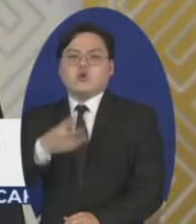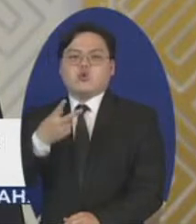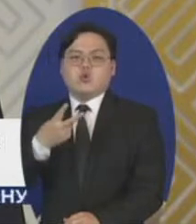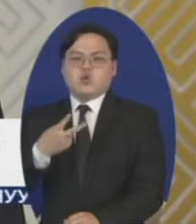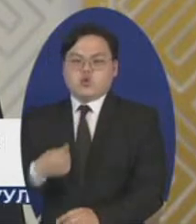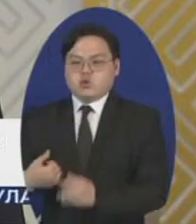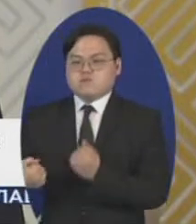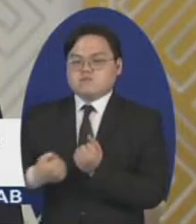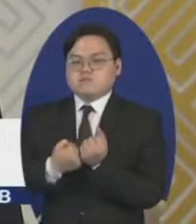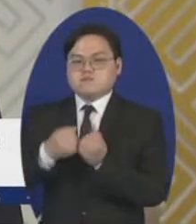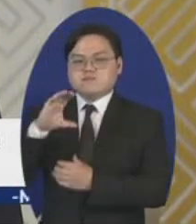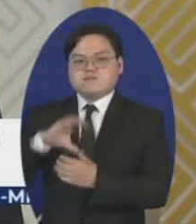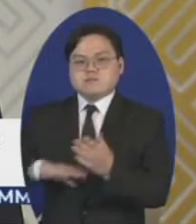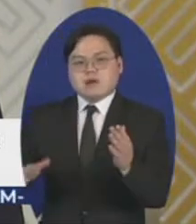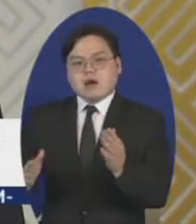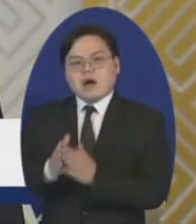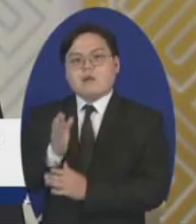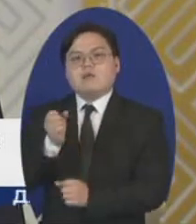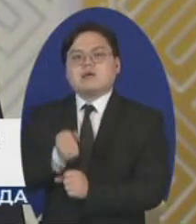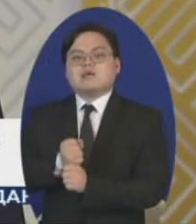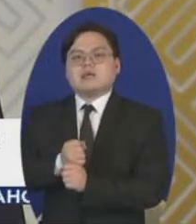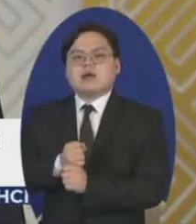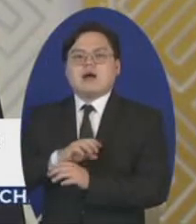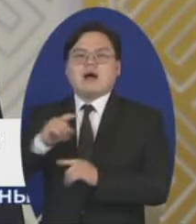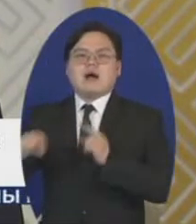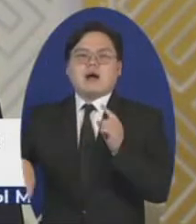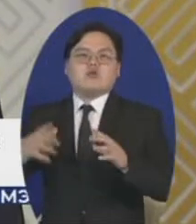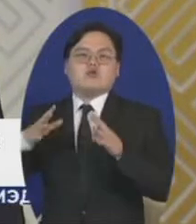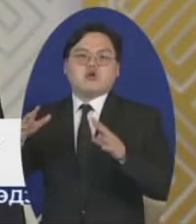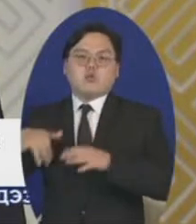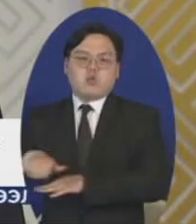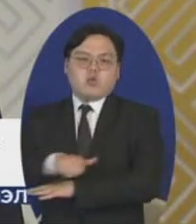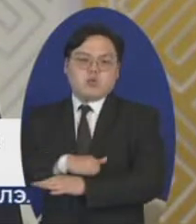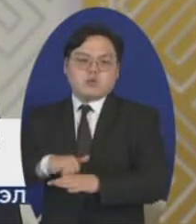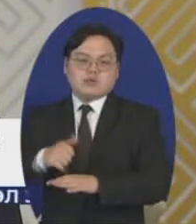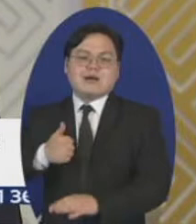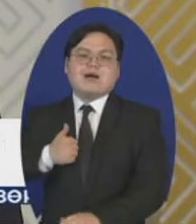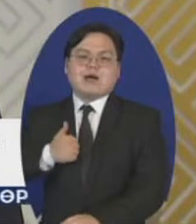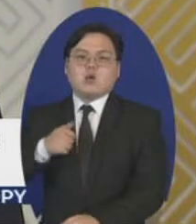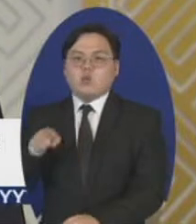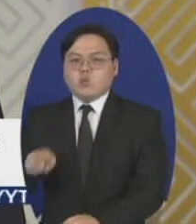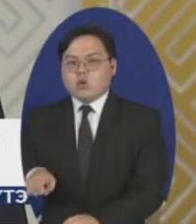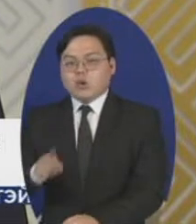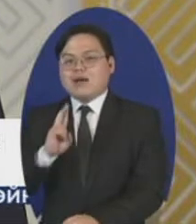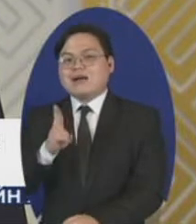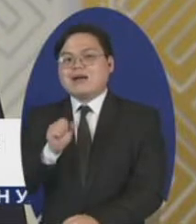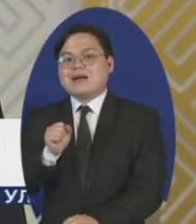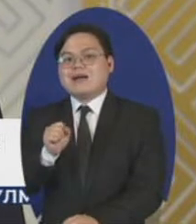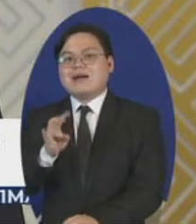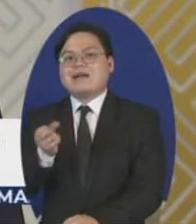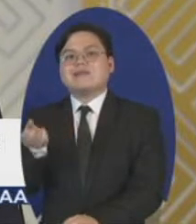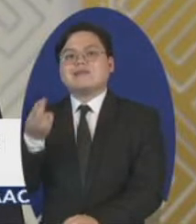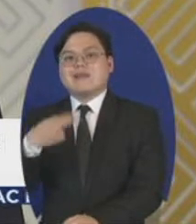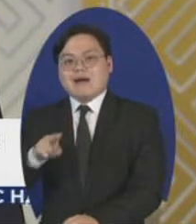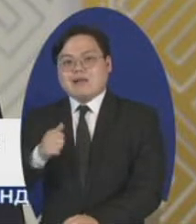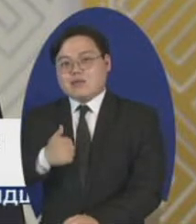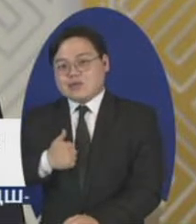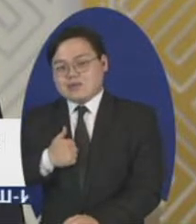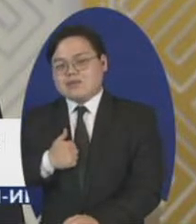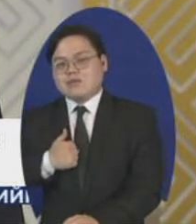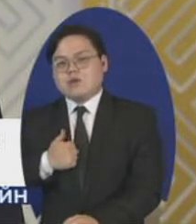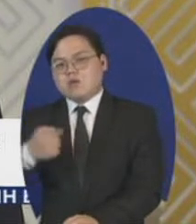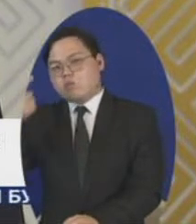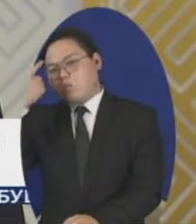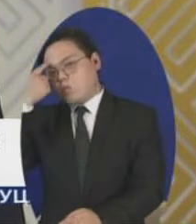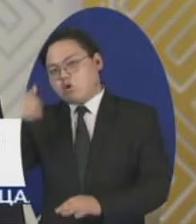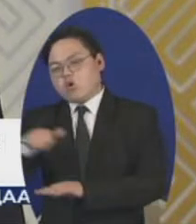бодиттой хөрөнгө оруулалт хийж хамтарч ажиллаж байгаа хамгийн том улс гэж ойлгох ёстой. Одоогийн байдлаар Канад улс улсын Монгол